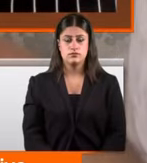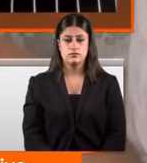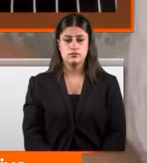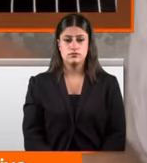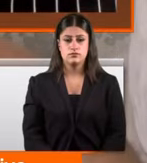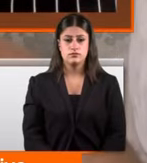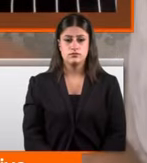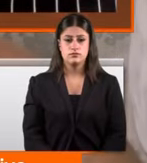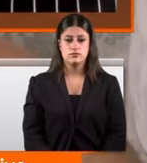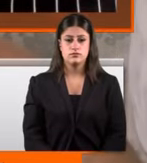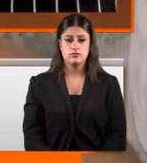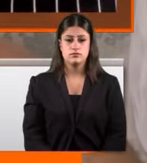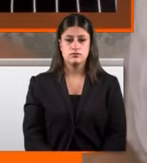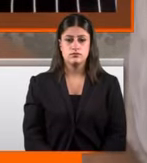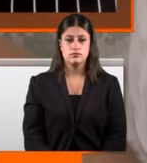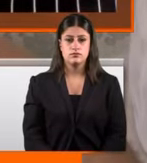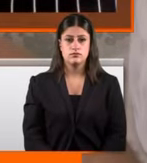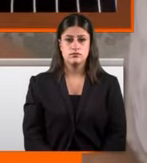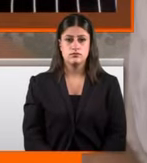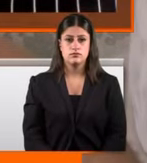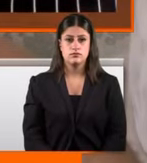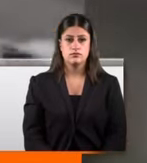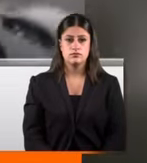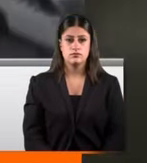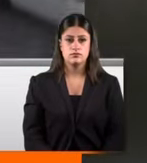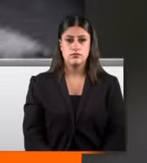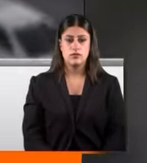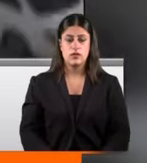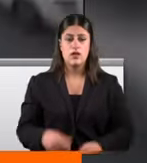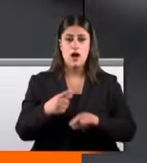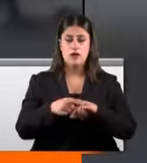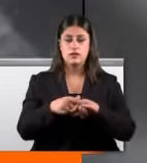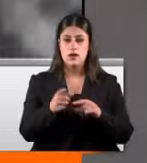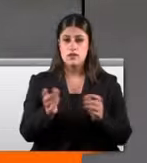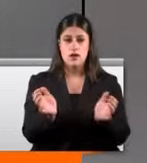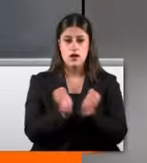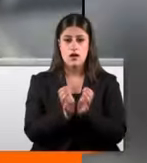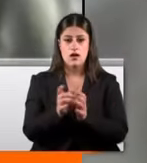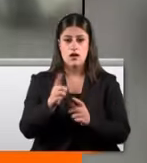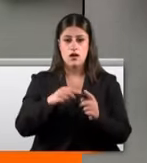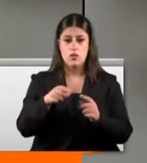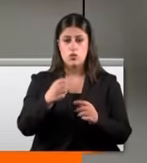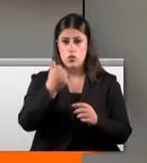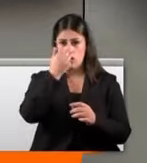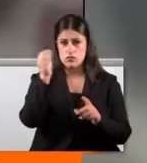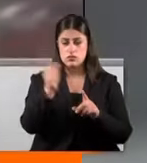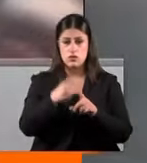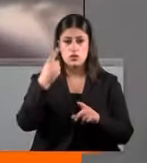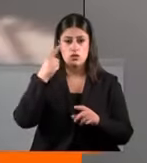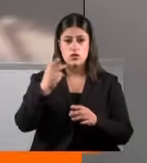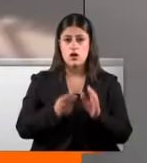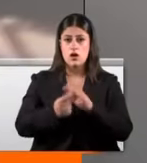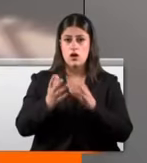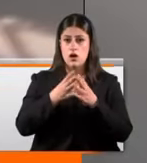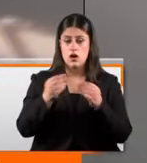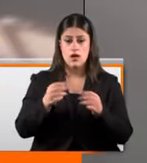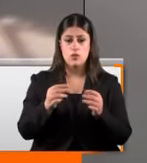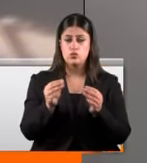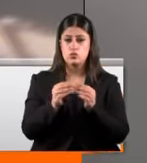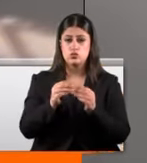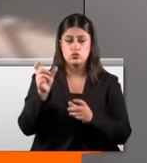Nerede olduklarını bilemiyoruz. Ne halde olduklarını bilemiyoruz. Hanzade ailesi kanlı pusudan sonra izlerini kaybettiren faillerin bir an önce